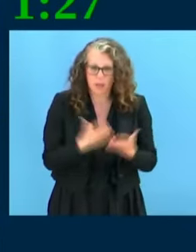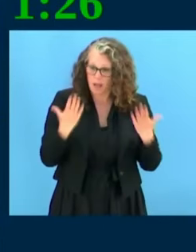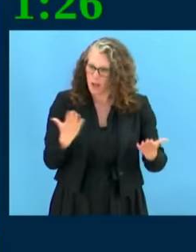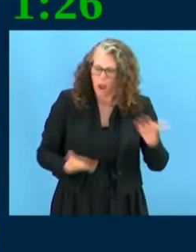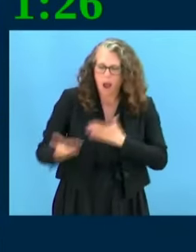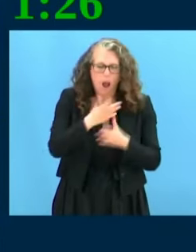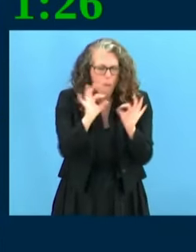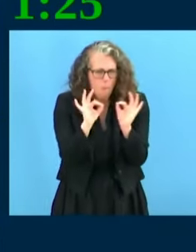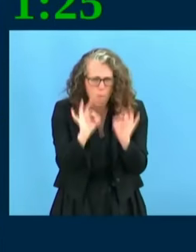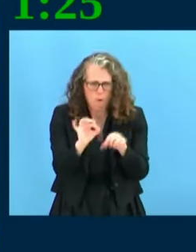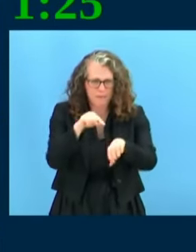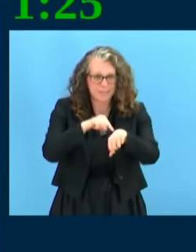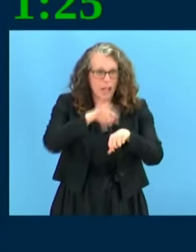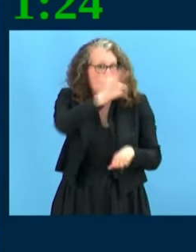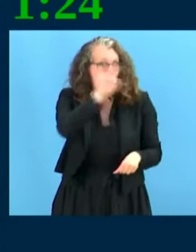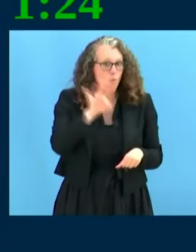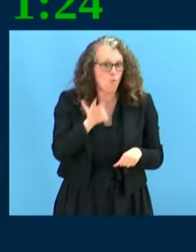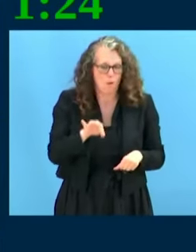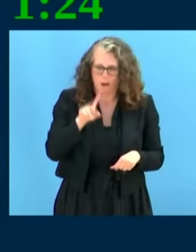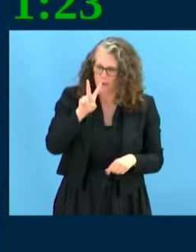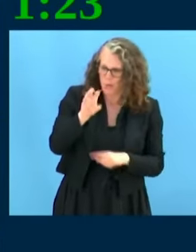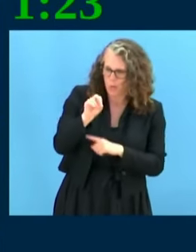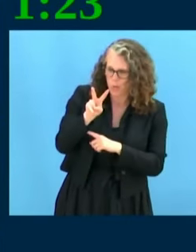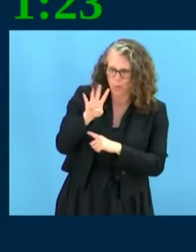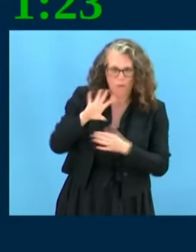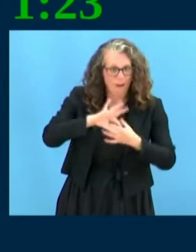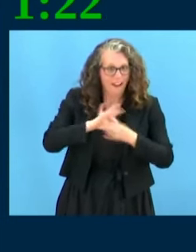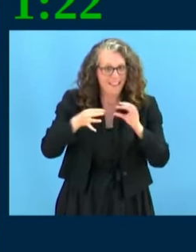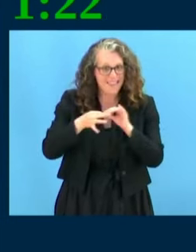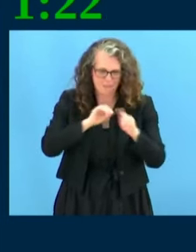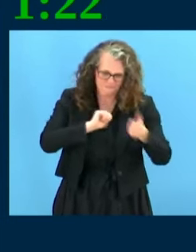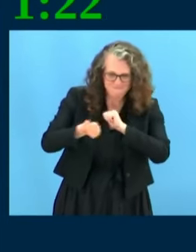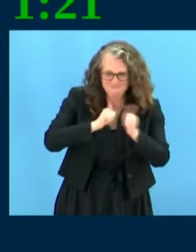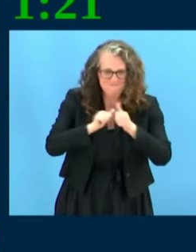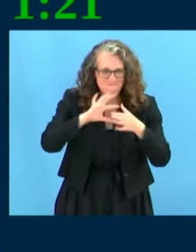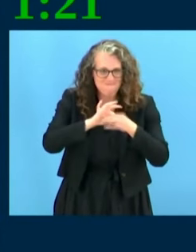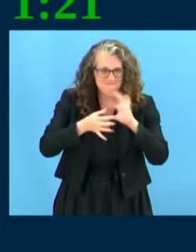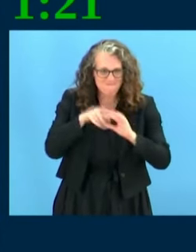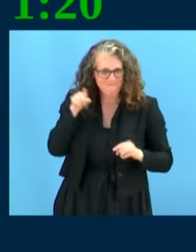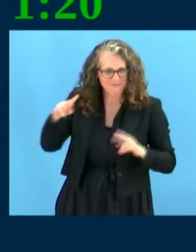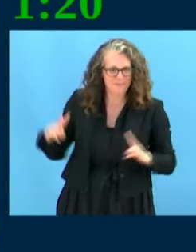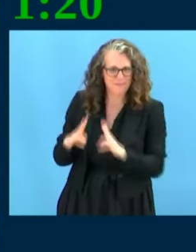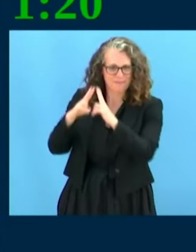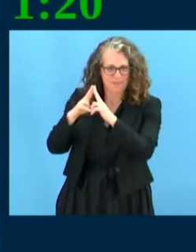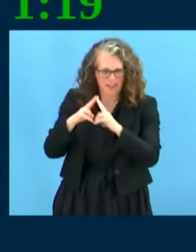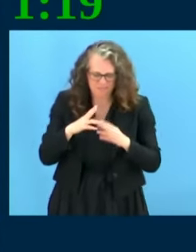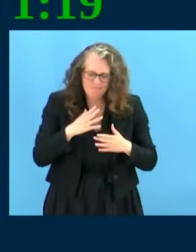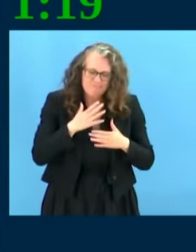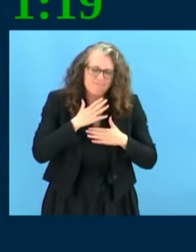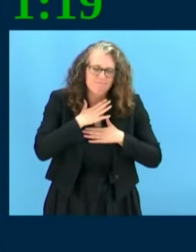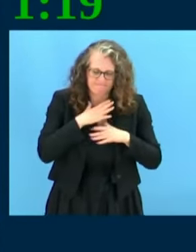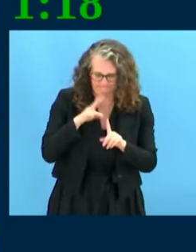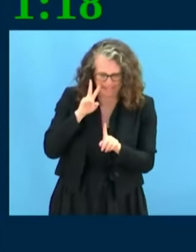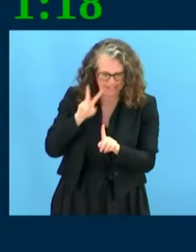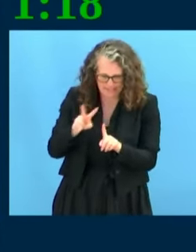իրավունքների իրավիճակներին։ Արվելյան Հայաստանը մժտակաների կայշությունը հանդեսայիկալ 29-ը հիմնական ու պատասխան ելութներավ մինգեր միացալա